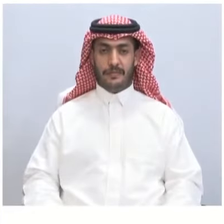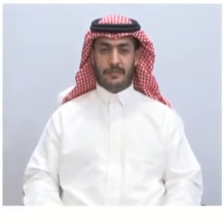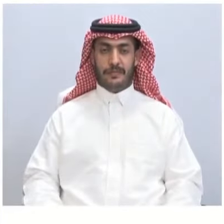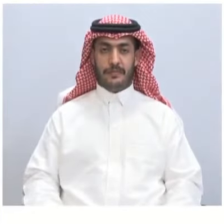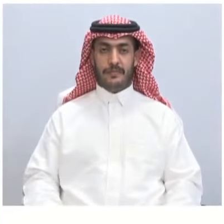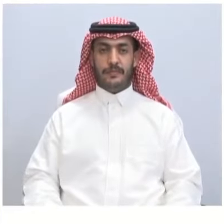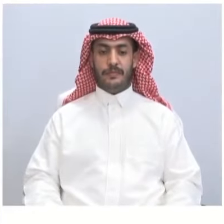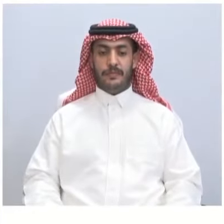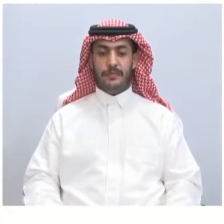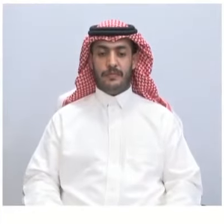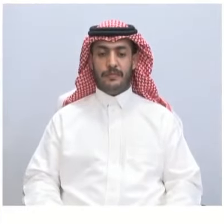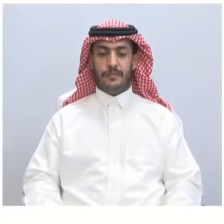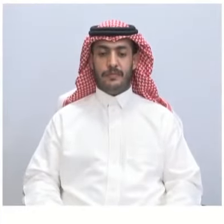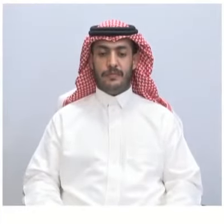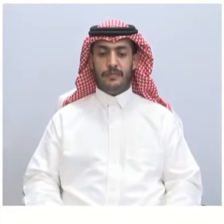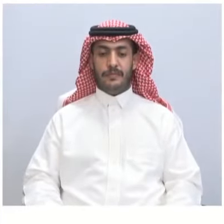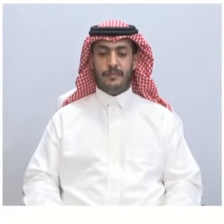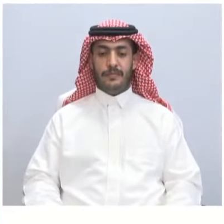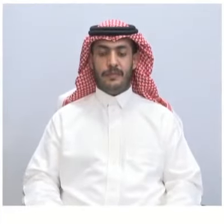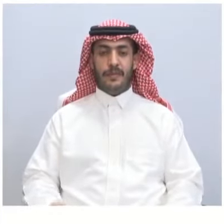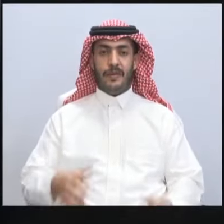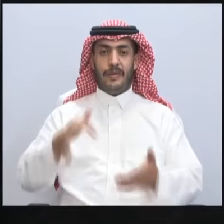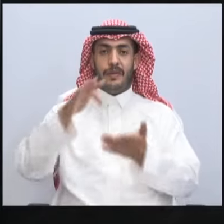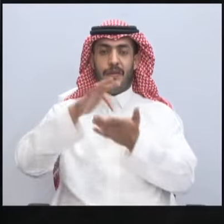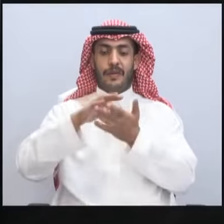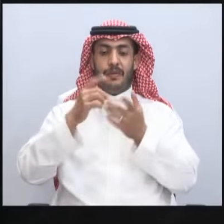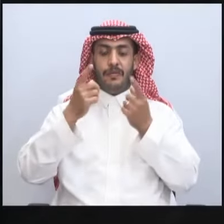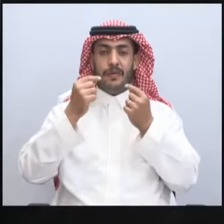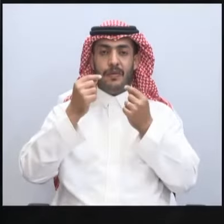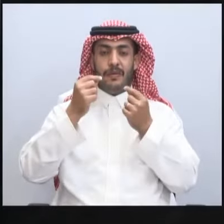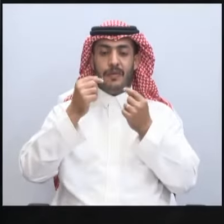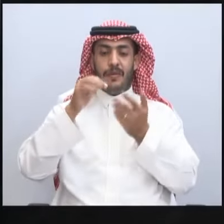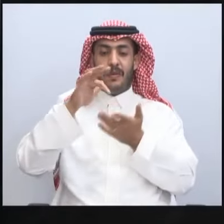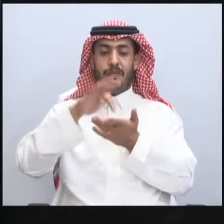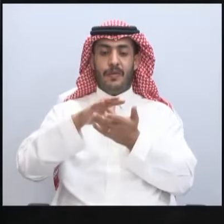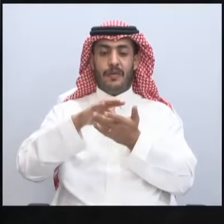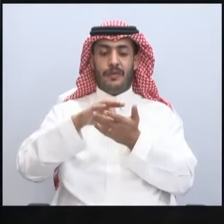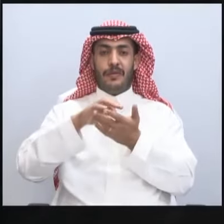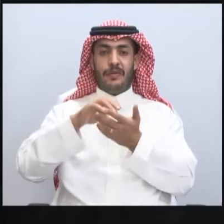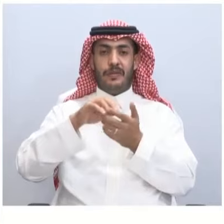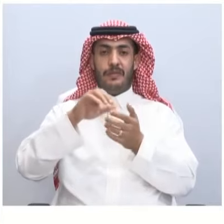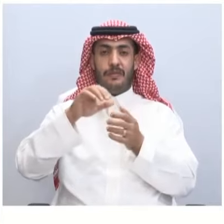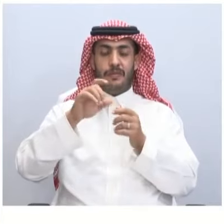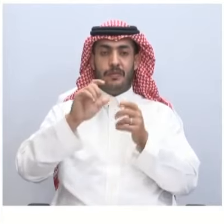قاره اسيا موقعها ويتميز الموقع